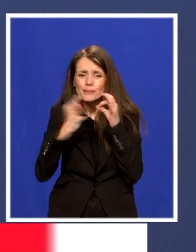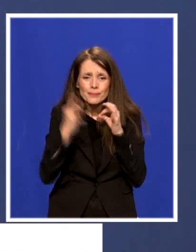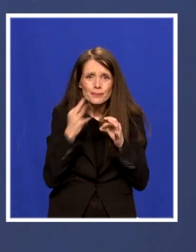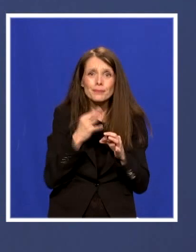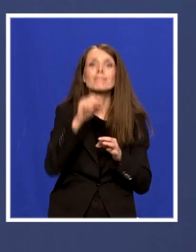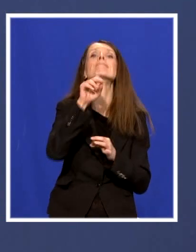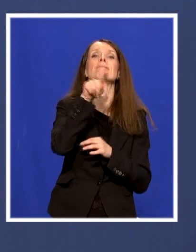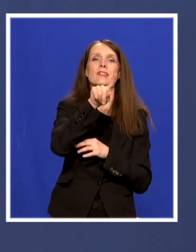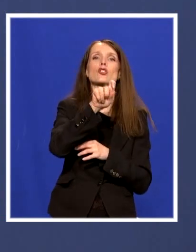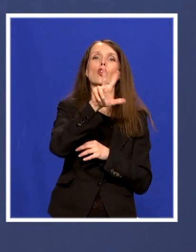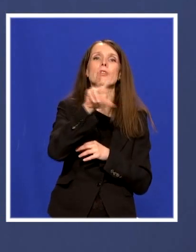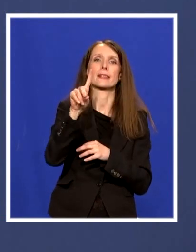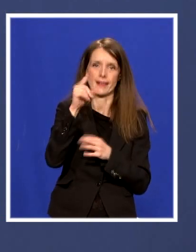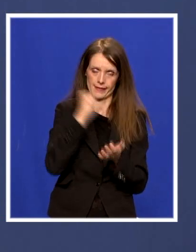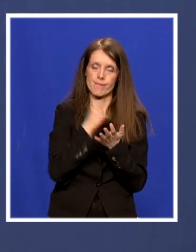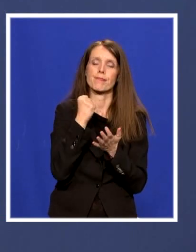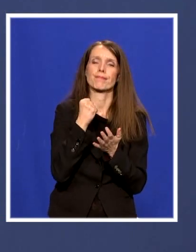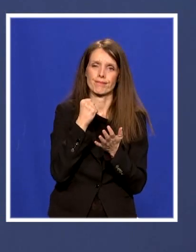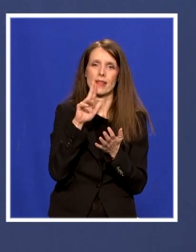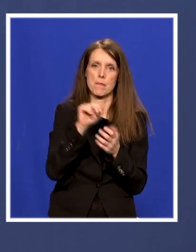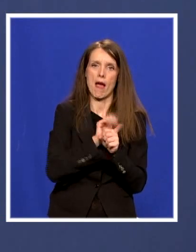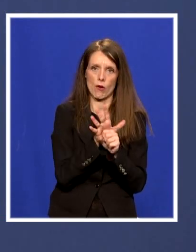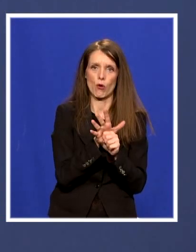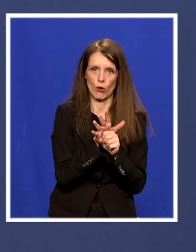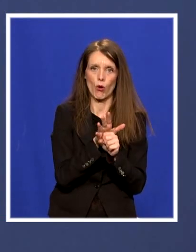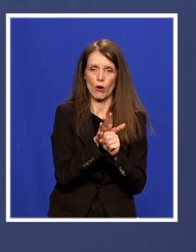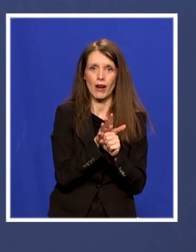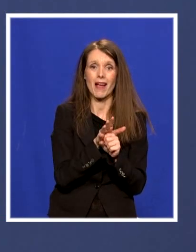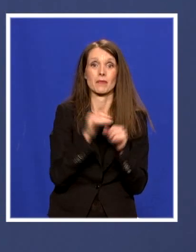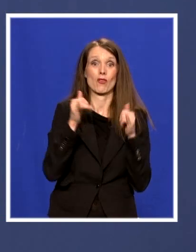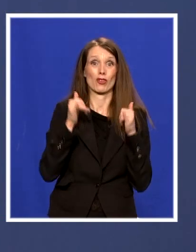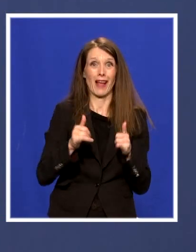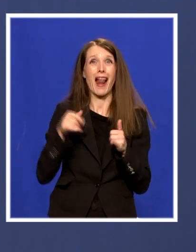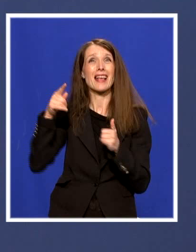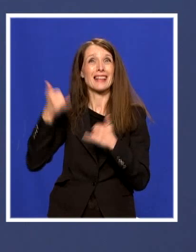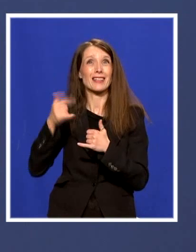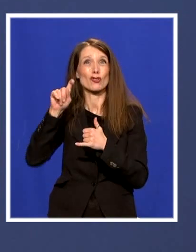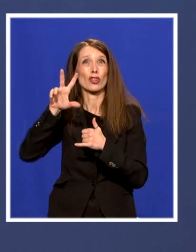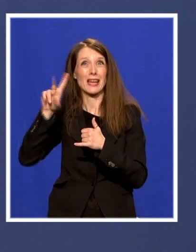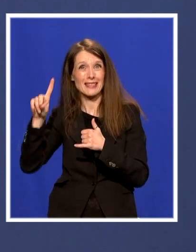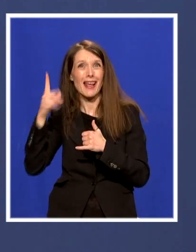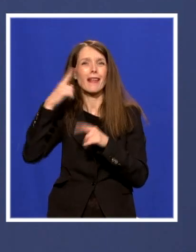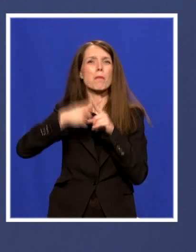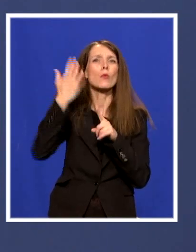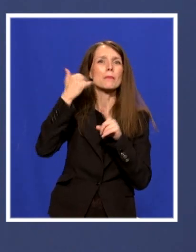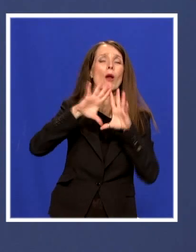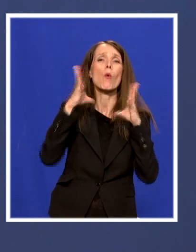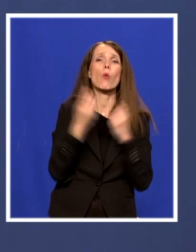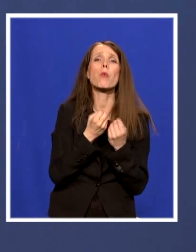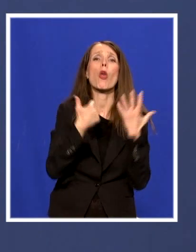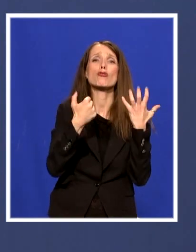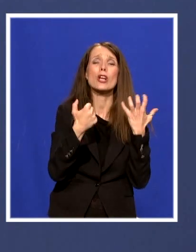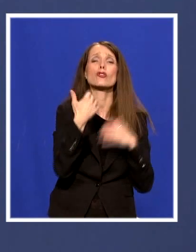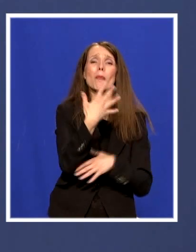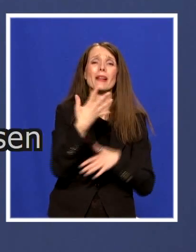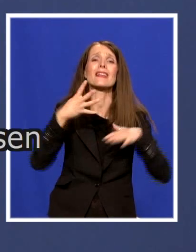érvényben a tilalom. Zlatibor Lončár emellett ismertette az újonnan fertőzöttek számát, és az elmúlt 24 órában elhunyt